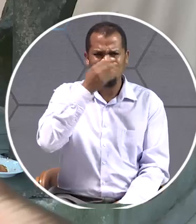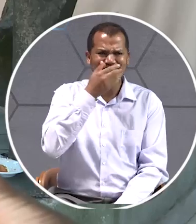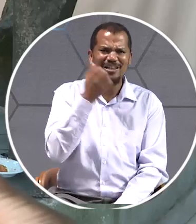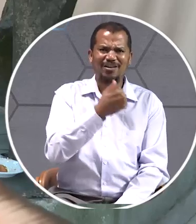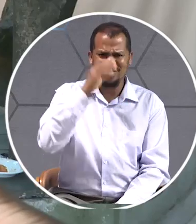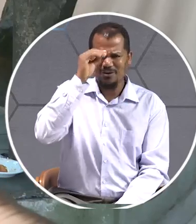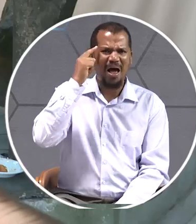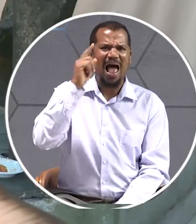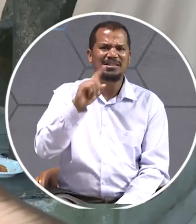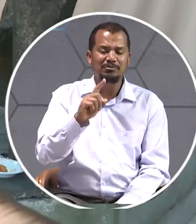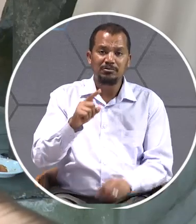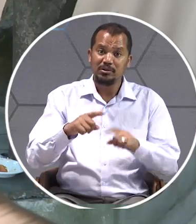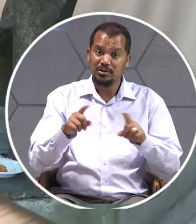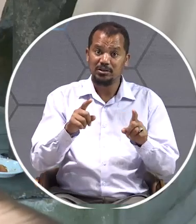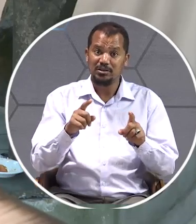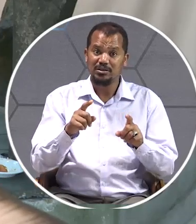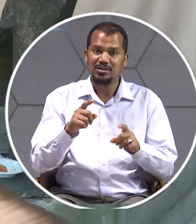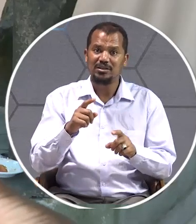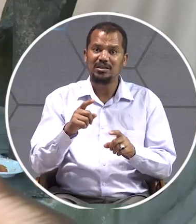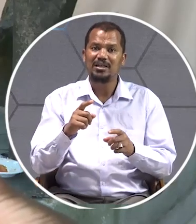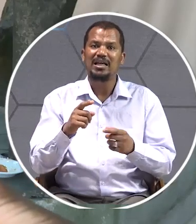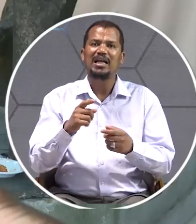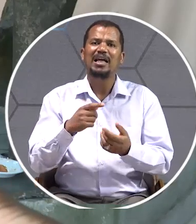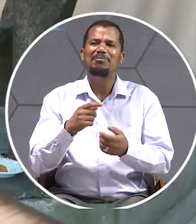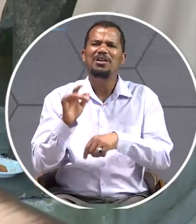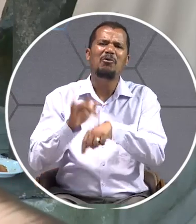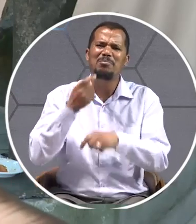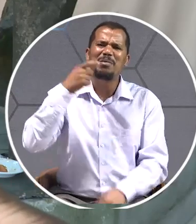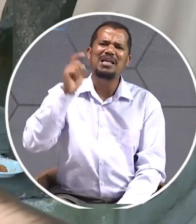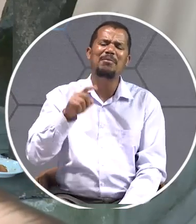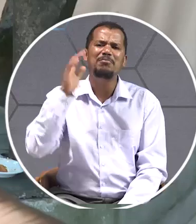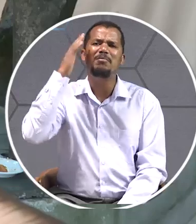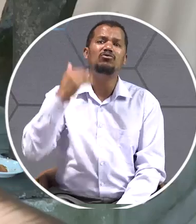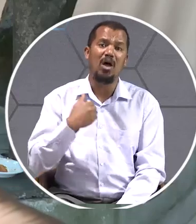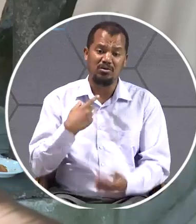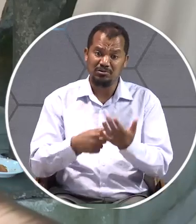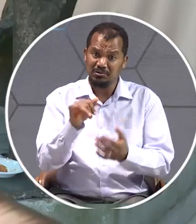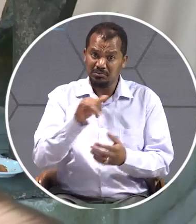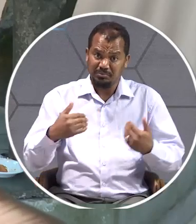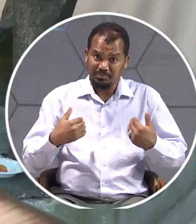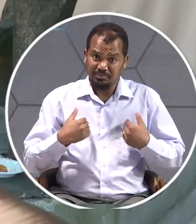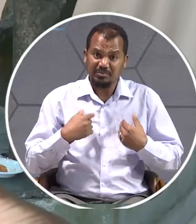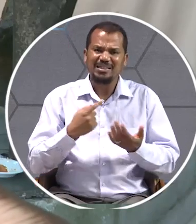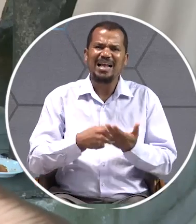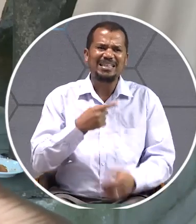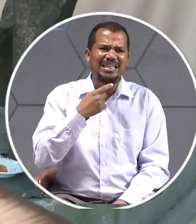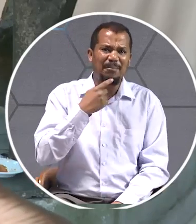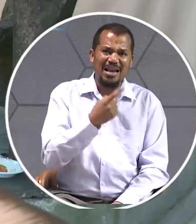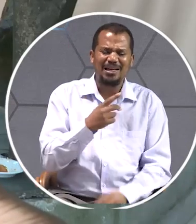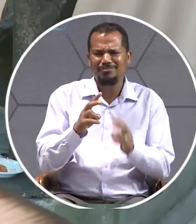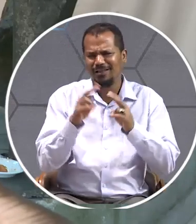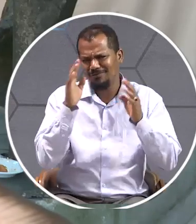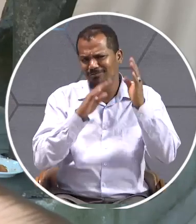ይደፍራቸዋል የሚል ሀሳቤም የለም። እንደው ለሱ መርገምት ነው ይሆንበታል ተብሎ የሚታሰበው ና እንደዚህ አይነት ነገር ስላለ ያንን ግልጽ ለማውጣት